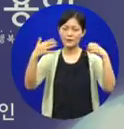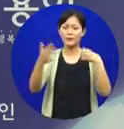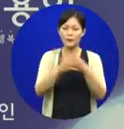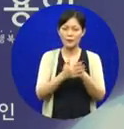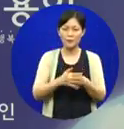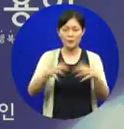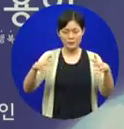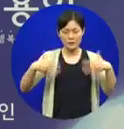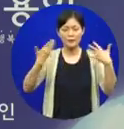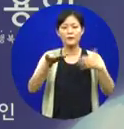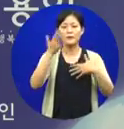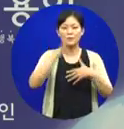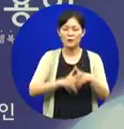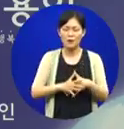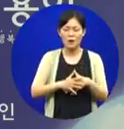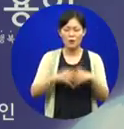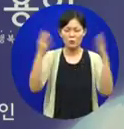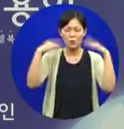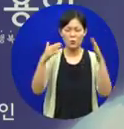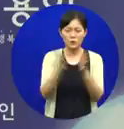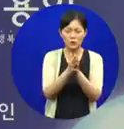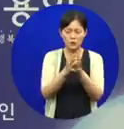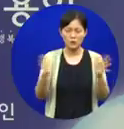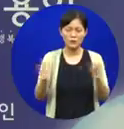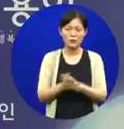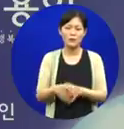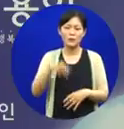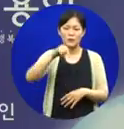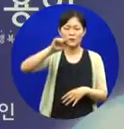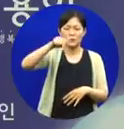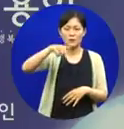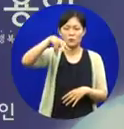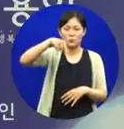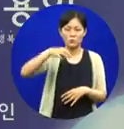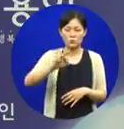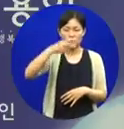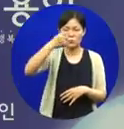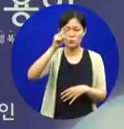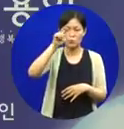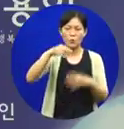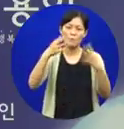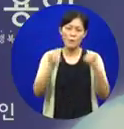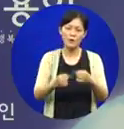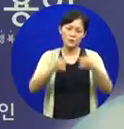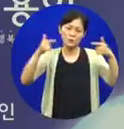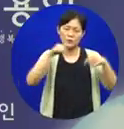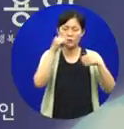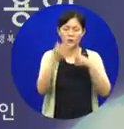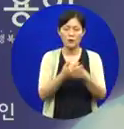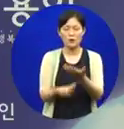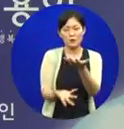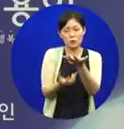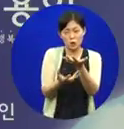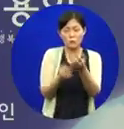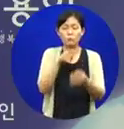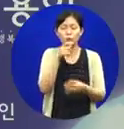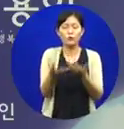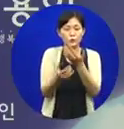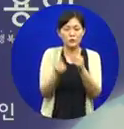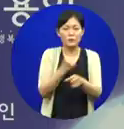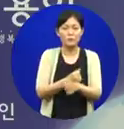지난주엔 비가 와서 조금 서늘했지만 습한 무더위가 시작되면서 식중독 환자도 늘고 있다고 합니다. 음식은 충분히 익혀